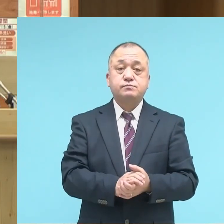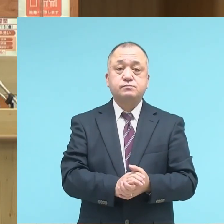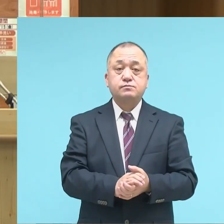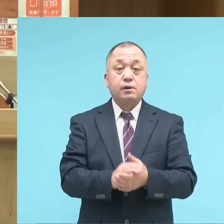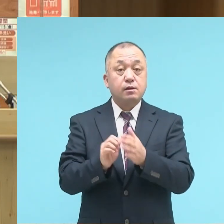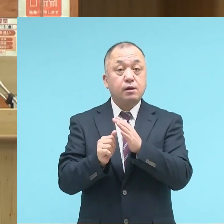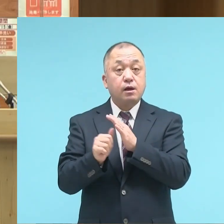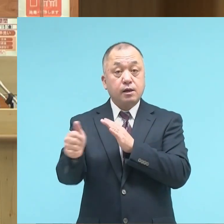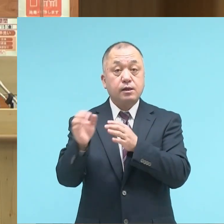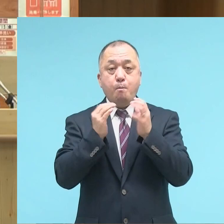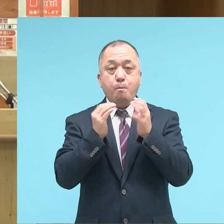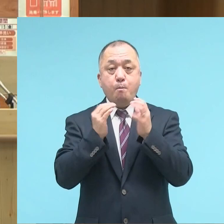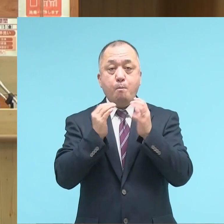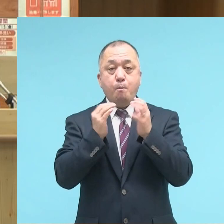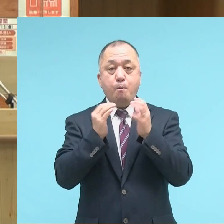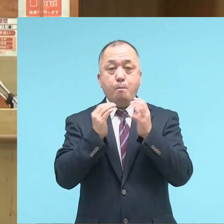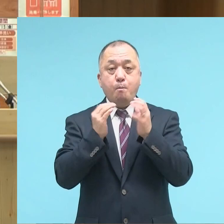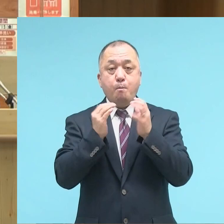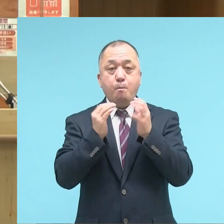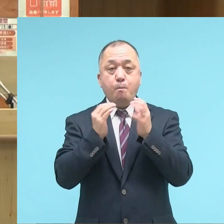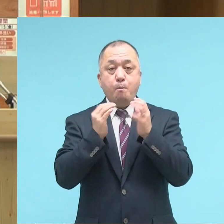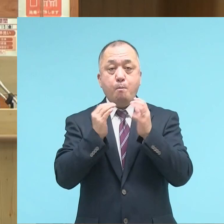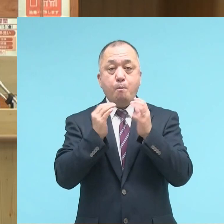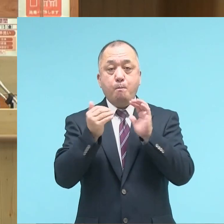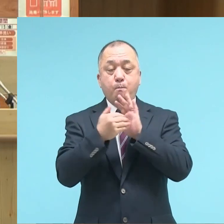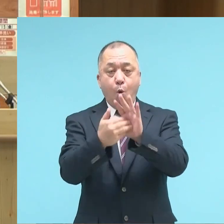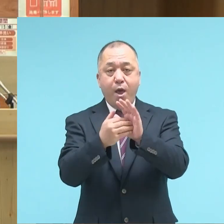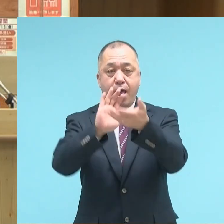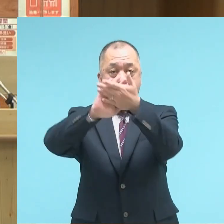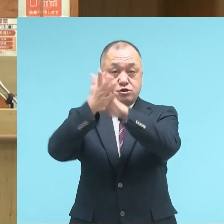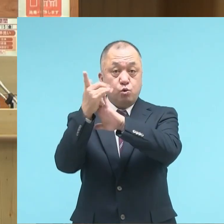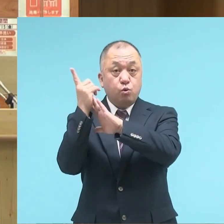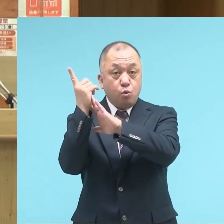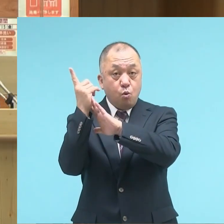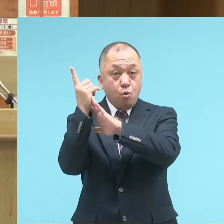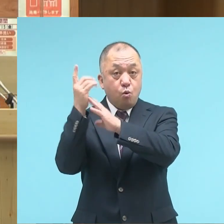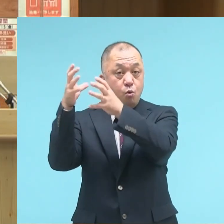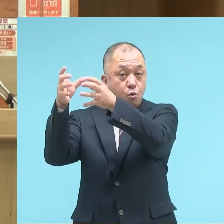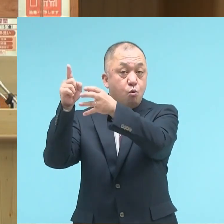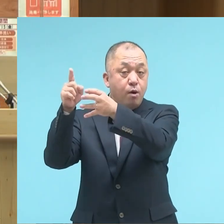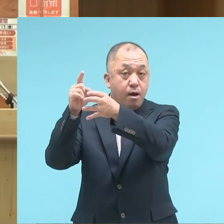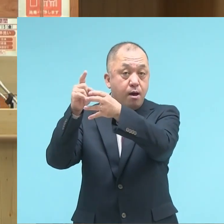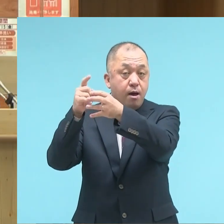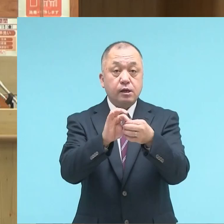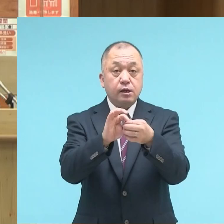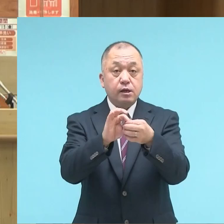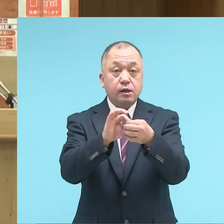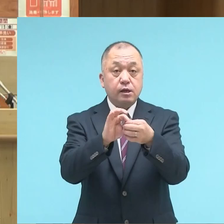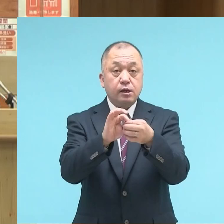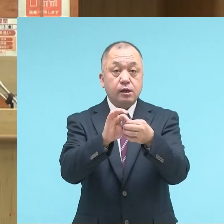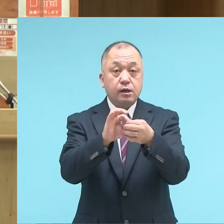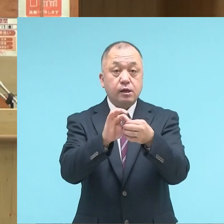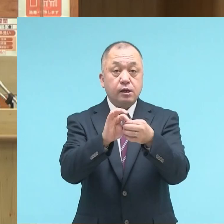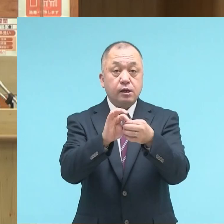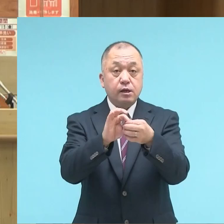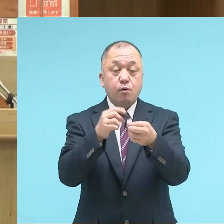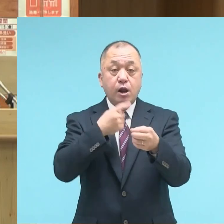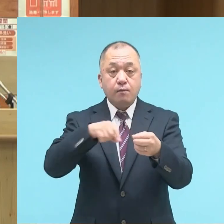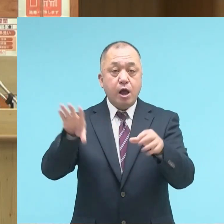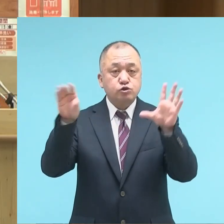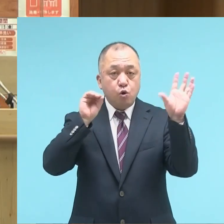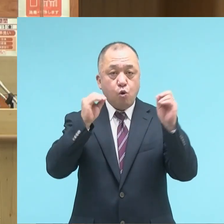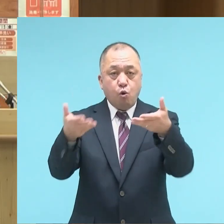派遣に際して防衛省 の総額の方はですね、その派遣の目標について我々に対するプレスリ